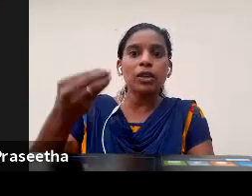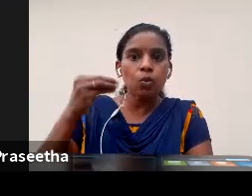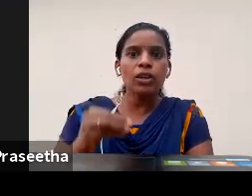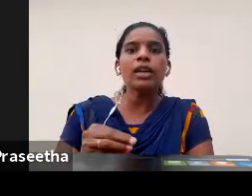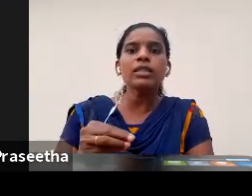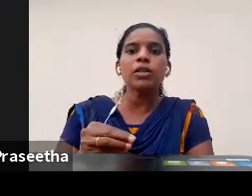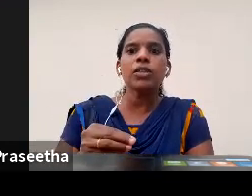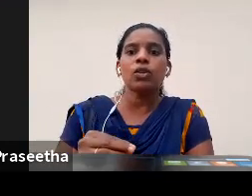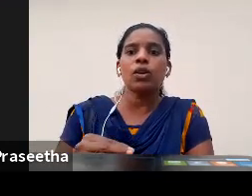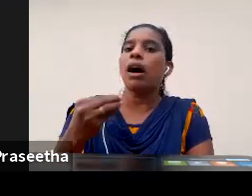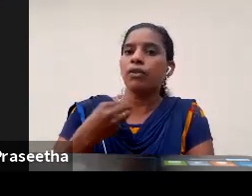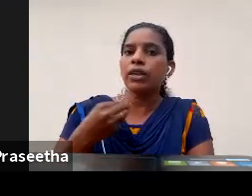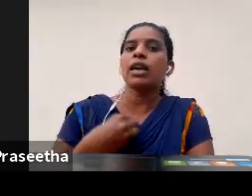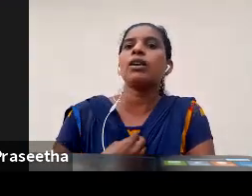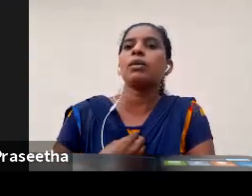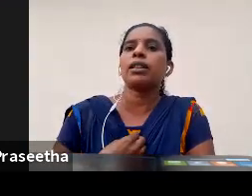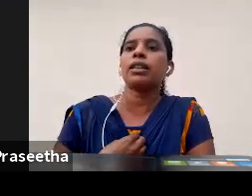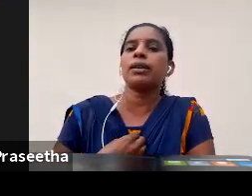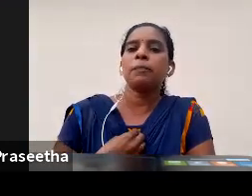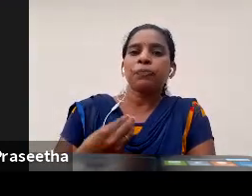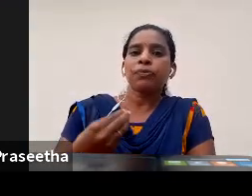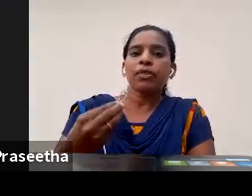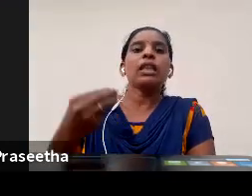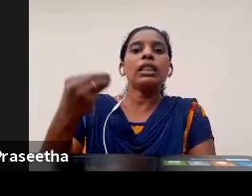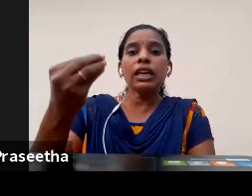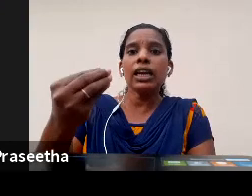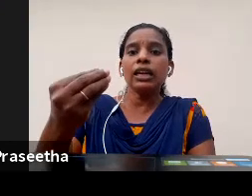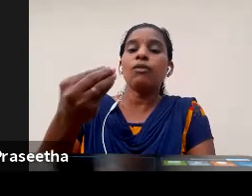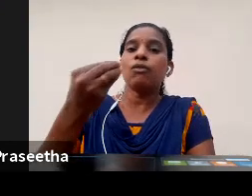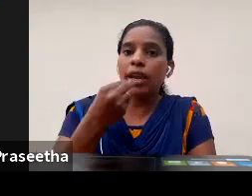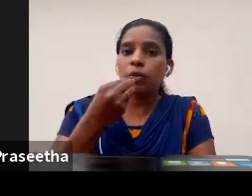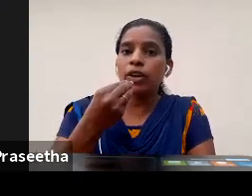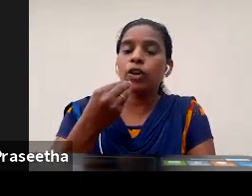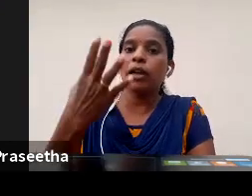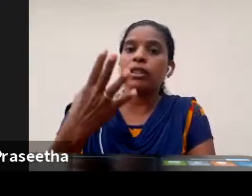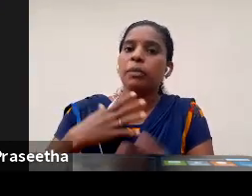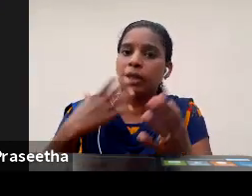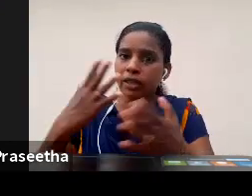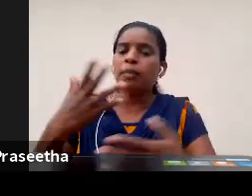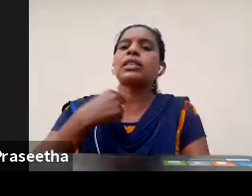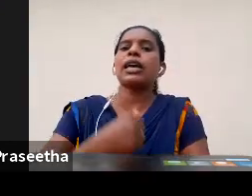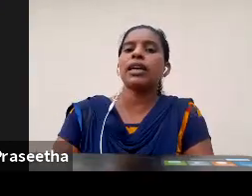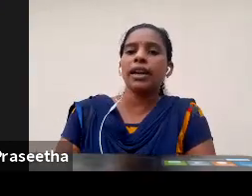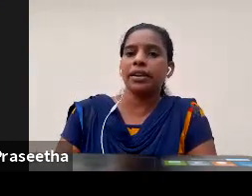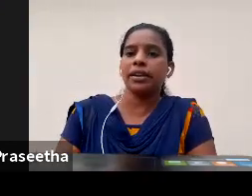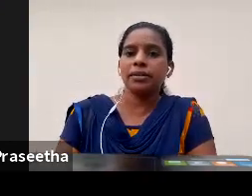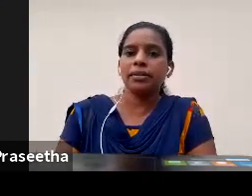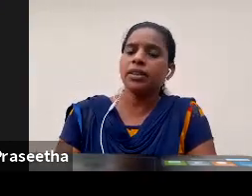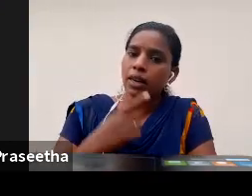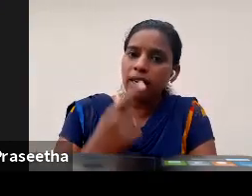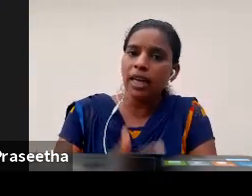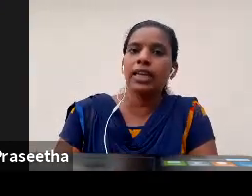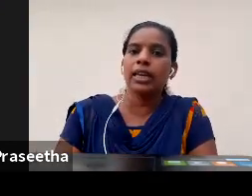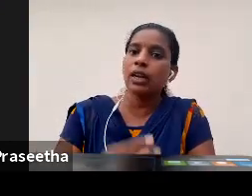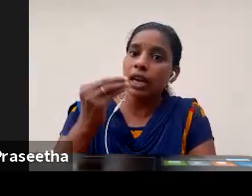പക്ഷെ കുട്ടികളെ സംബന്ധിച്ചിടത്തോളം അവര് ഞങ്ങളോട് പറയുന്നത്, നിങ്ങള് വായ പൂട്ടി ഒരു 10 മിനിറ്റ് ഞങ്ങളെ പോലെ സൈൻ കാണിക്കും,